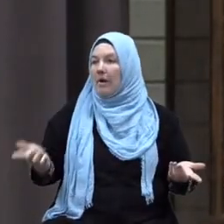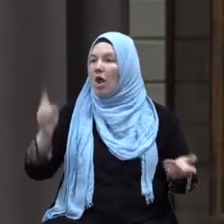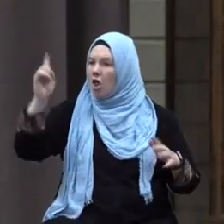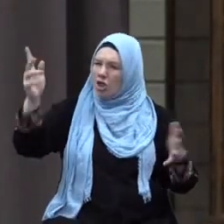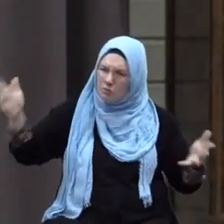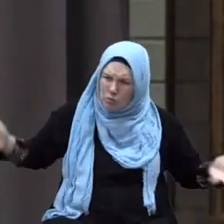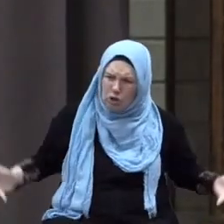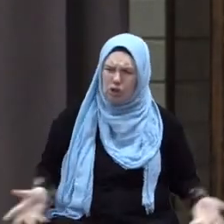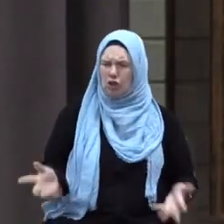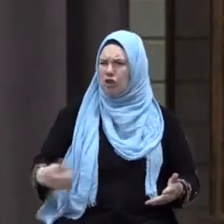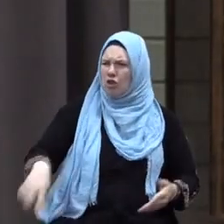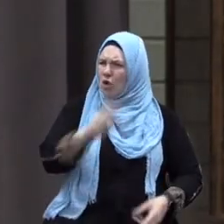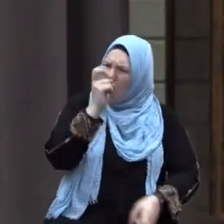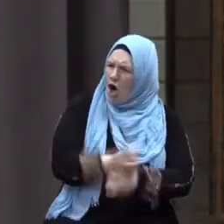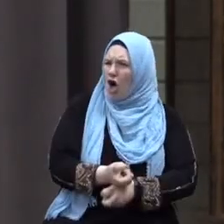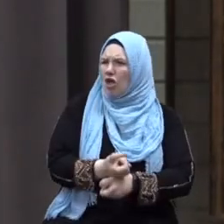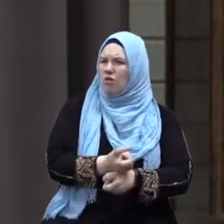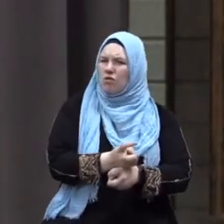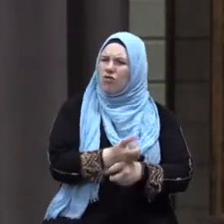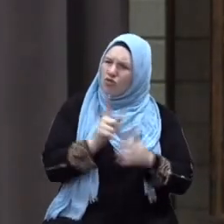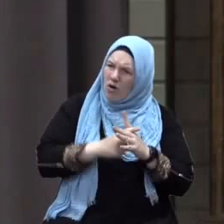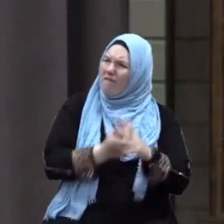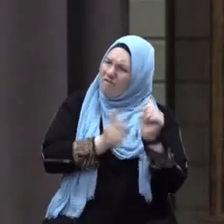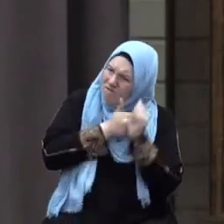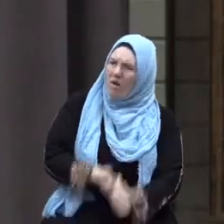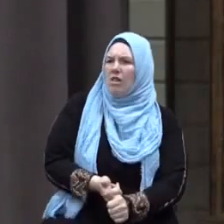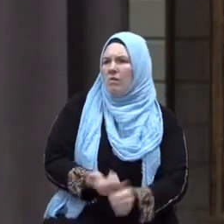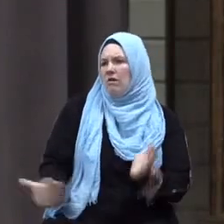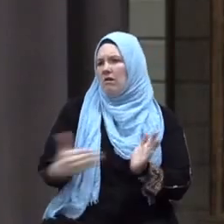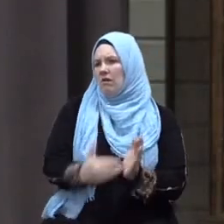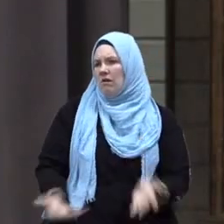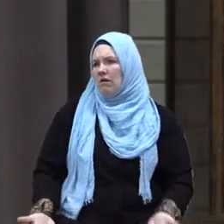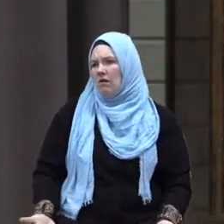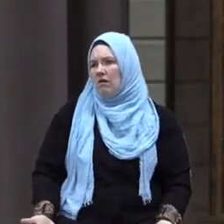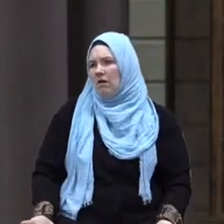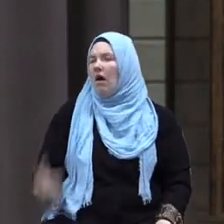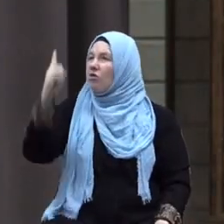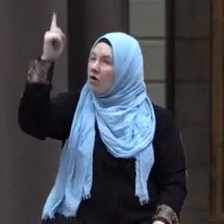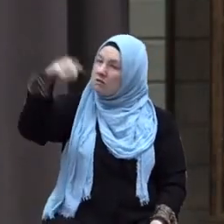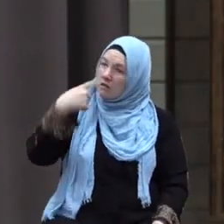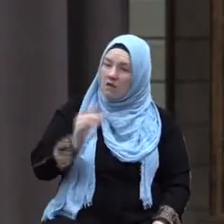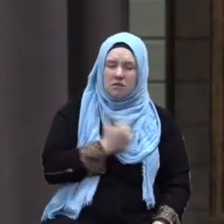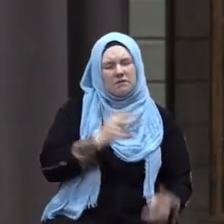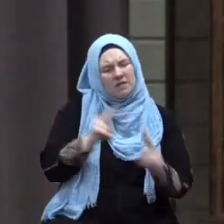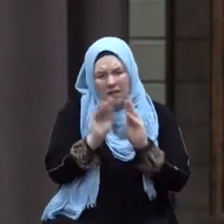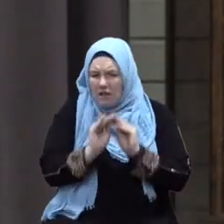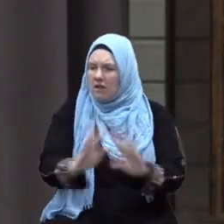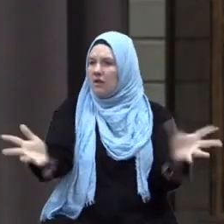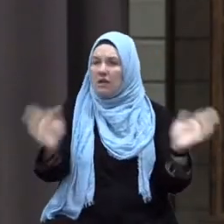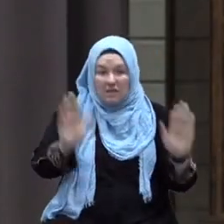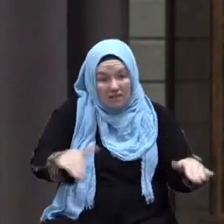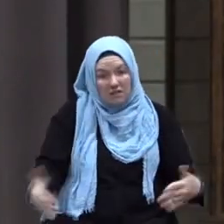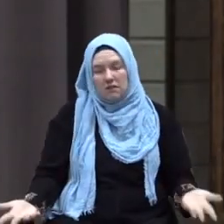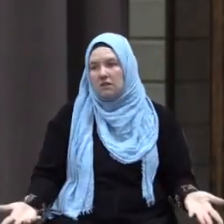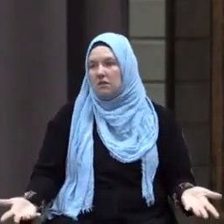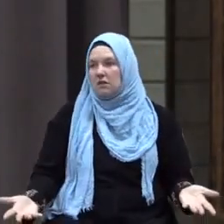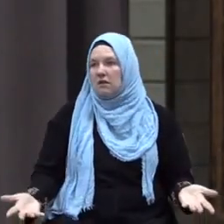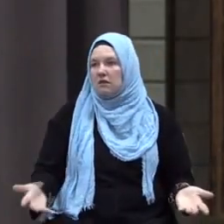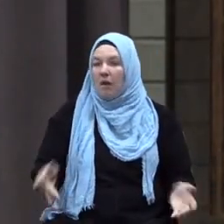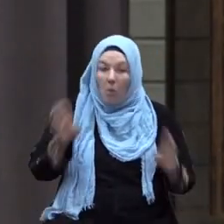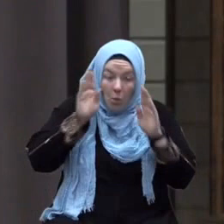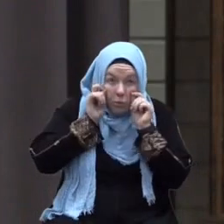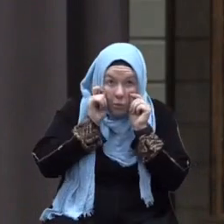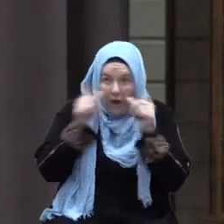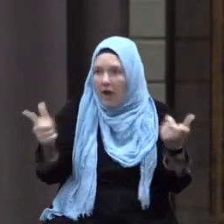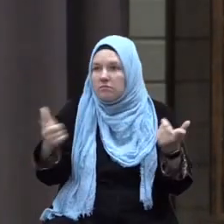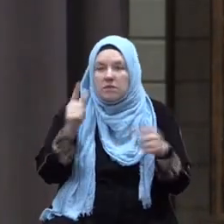hard to come back. And He tells us that very clearly. فَأَخَذْنَاهُمْ وَأَخَذْنَاهُمْ